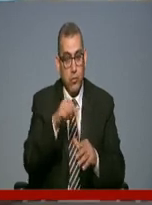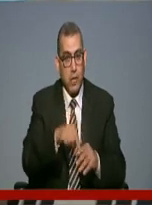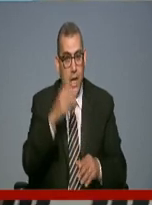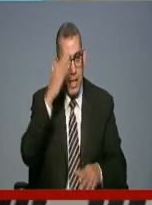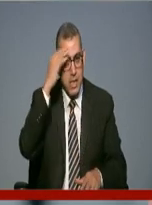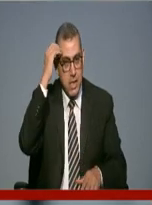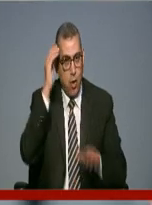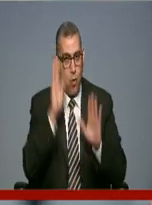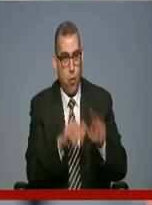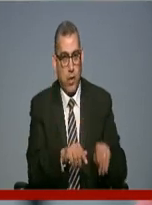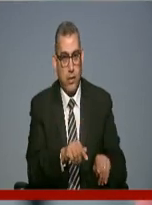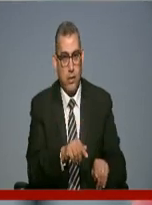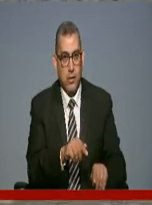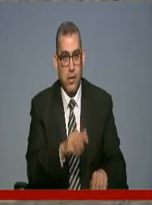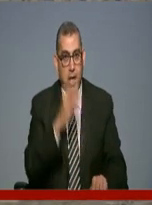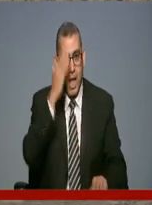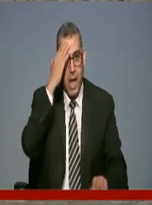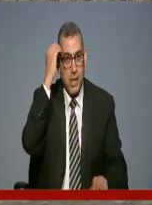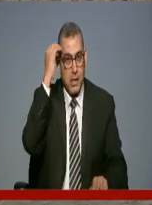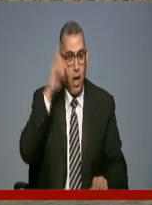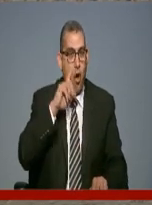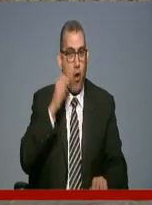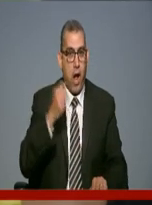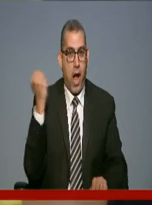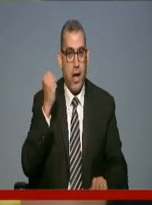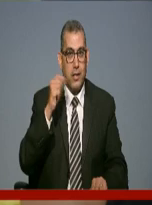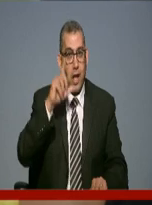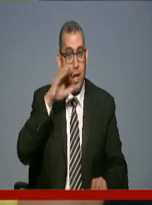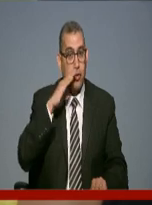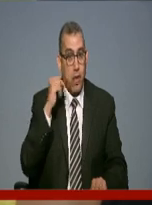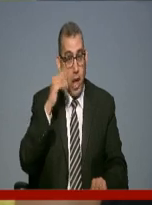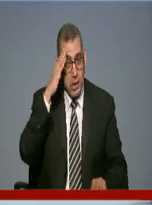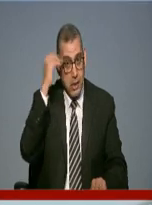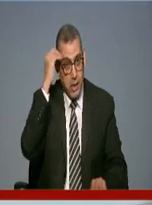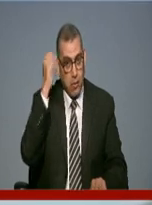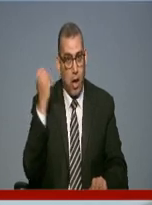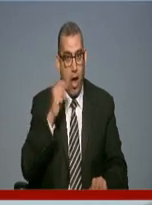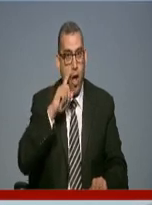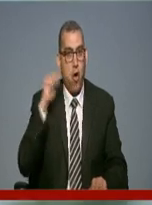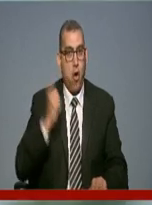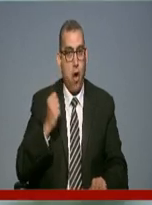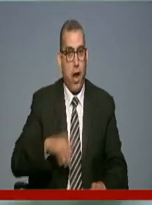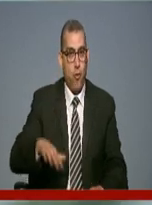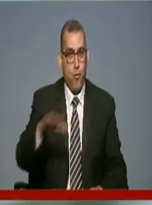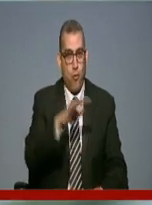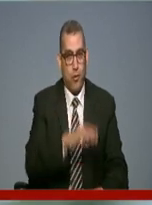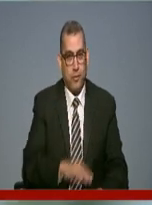الإنجاز. والله يعني الصعيد أجدع ناس، جدعان بصحيح. الصعيد بلد رجالة.